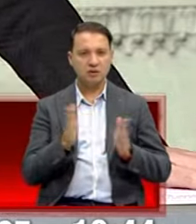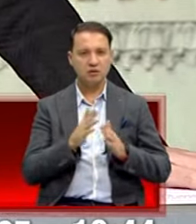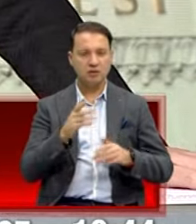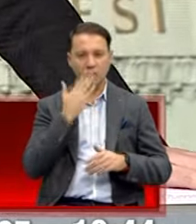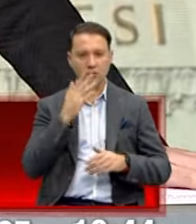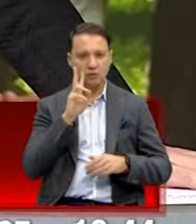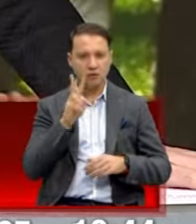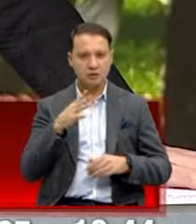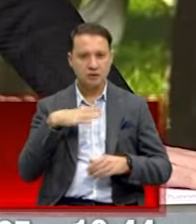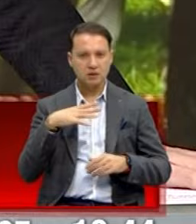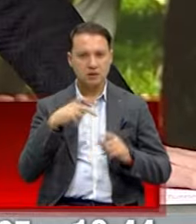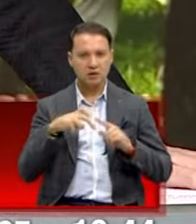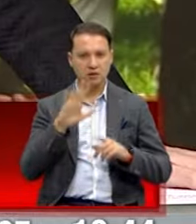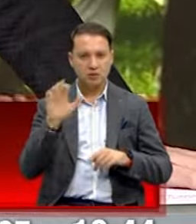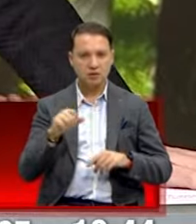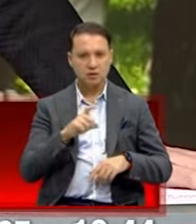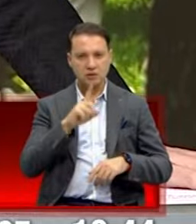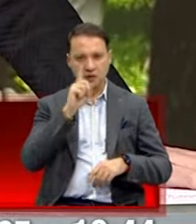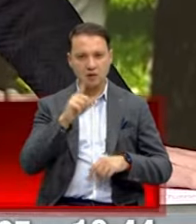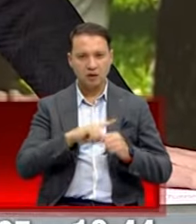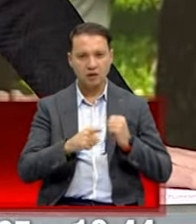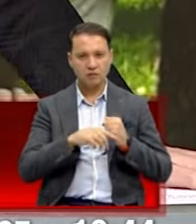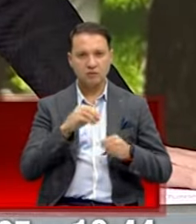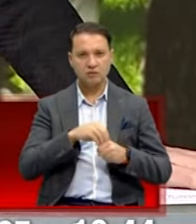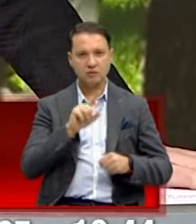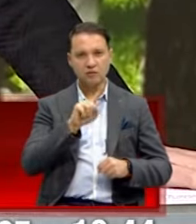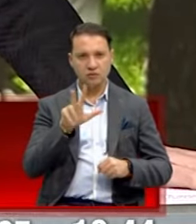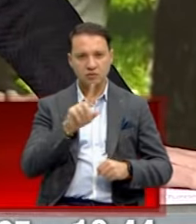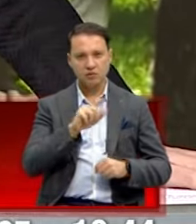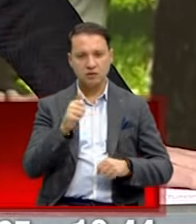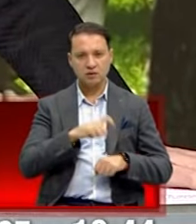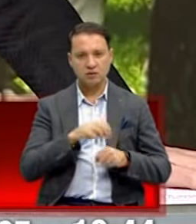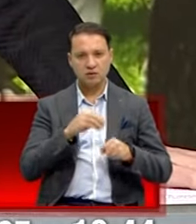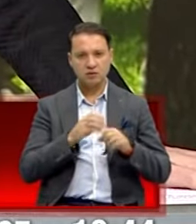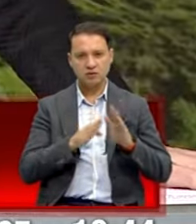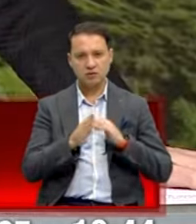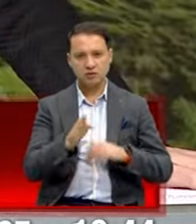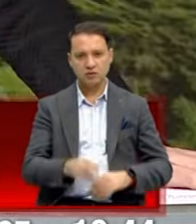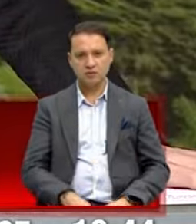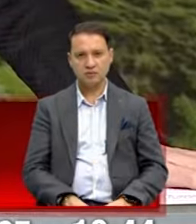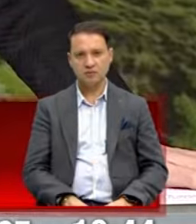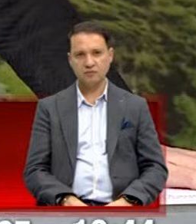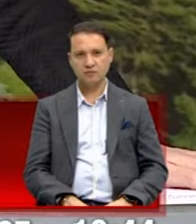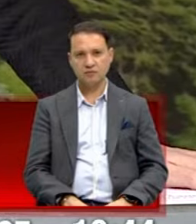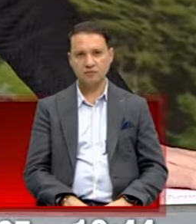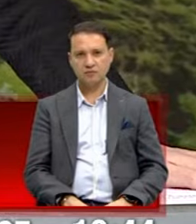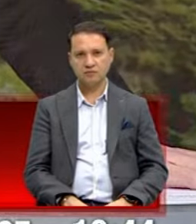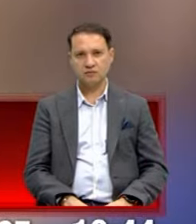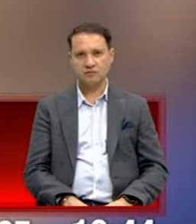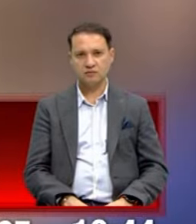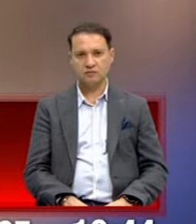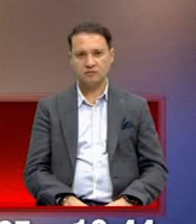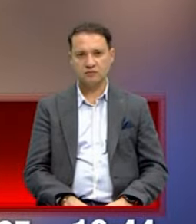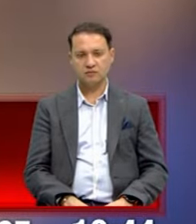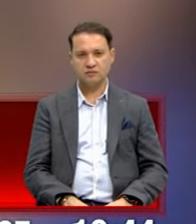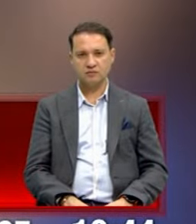görmek isteyenler randevuyla ve sadece hafta içi 13 ile 16 saatleri arasında içeri alınacaklar.